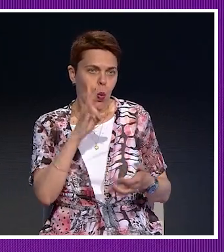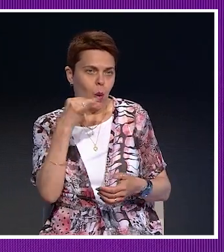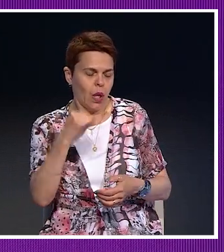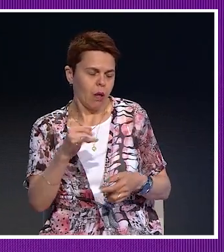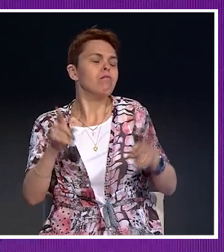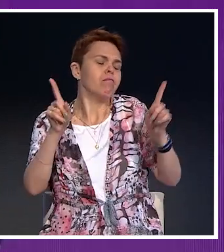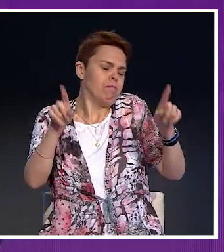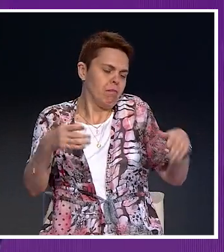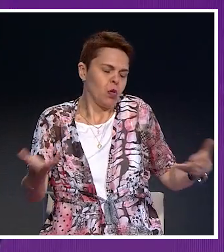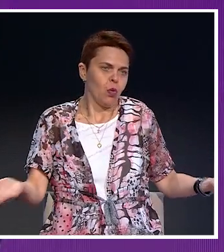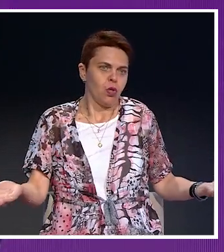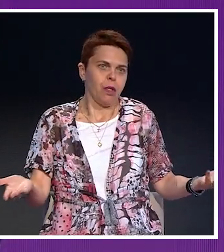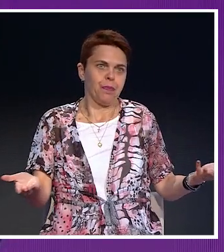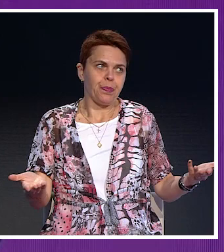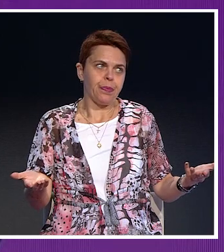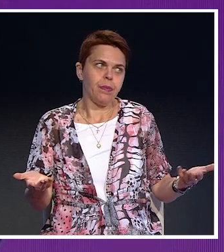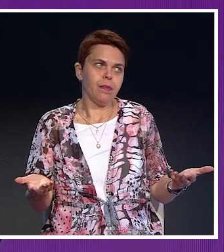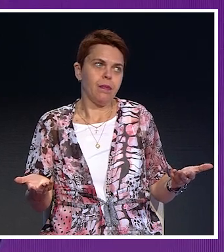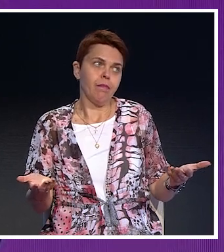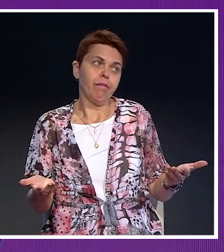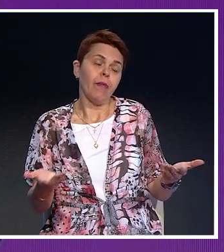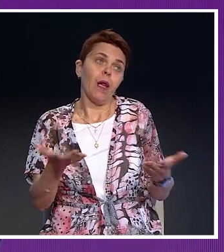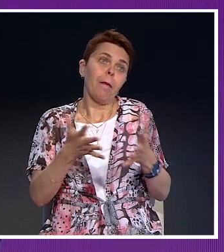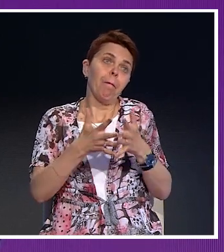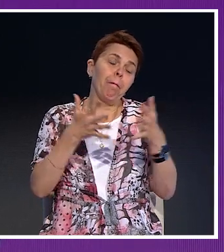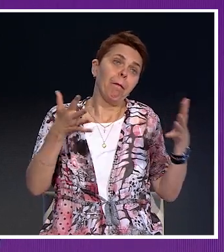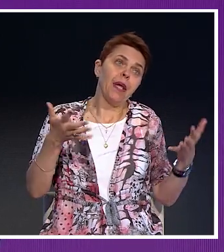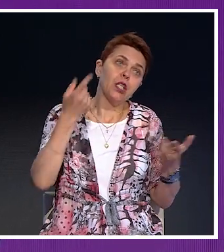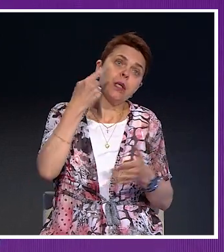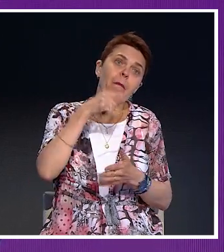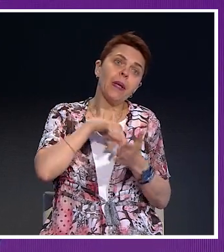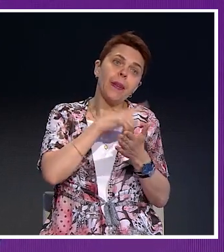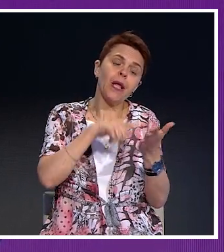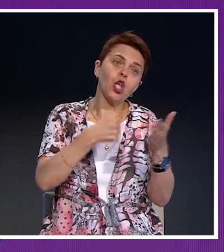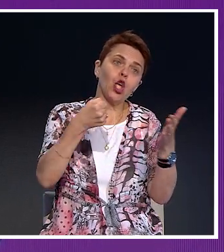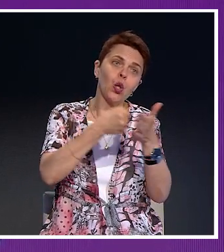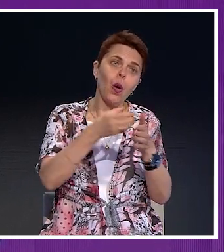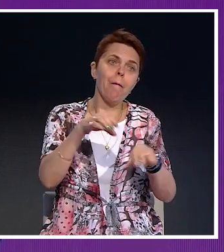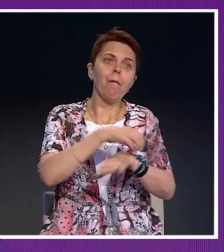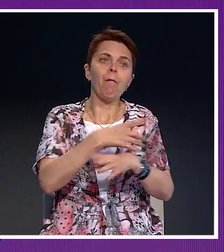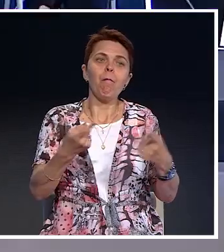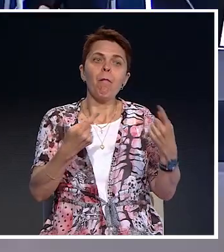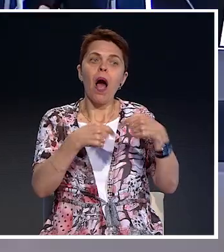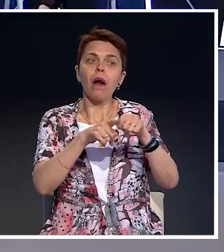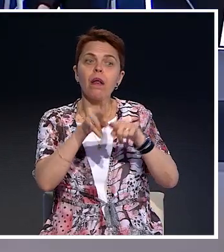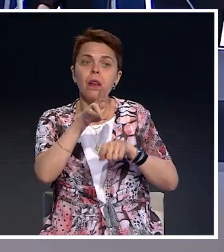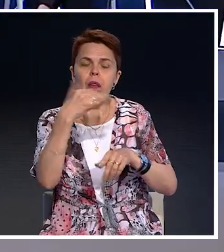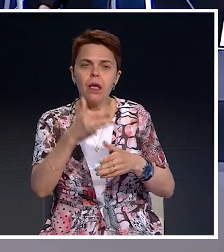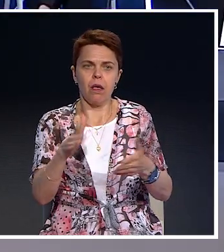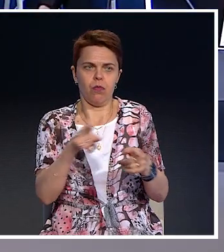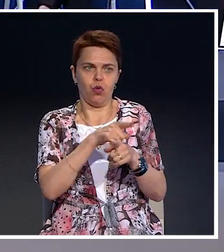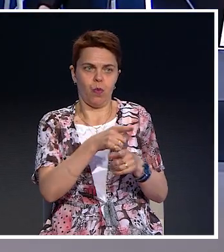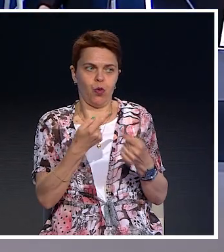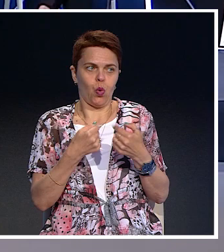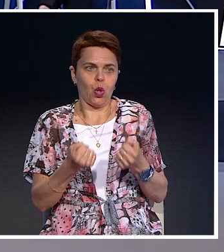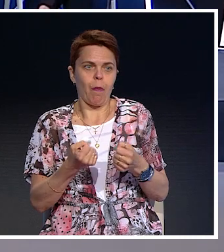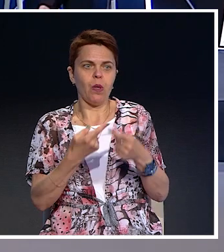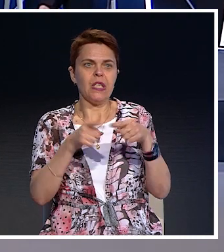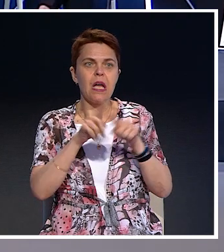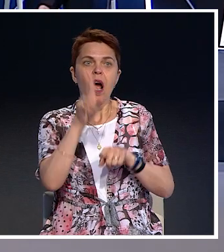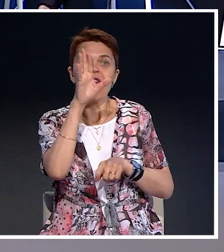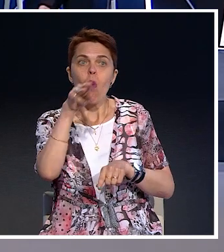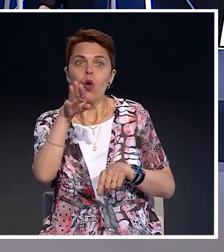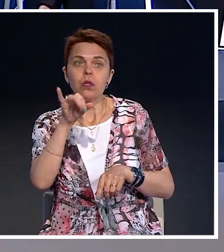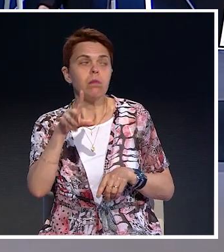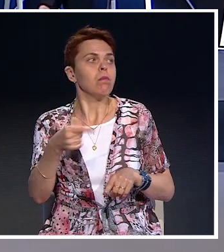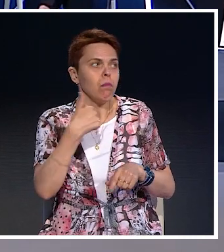такі були, тому питання більше до інших партій, наскільки вони готові дотримуватися цієї квоти. Ні, що